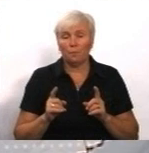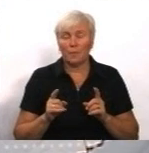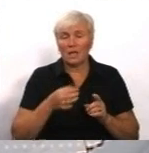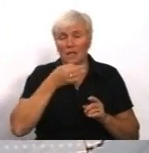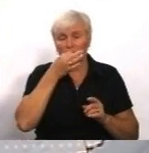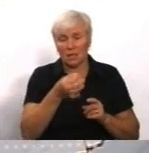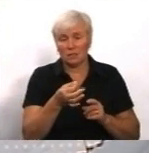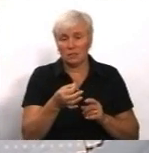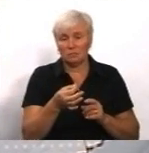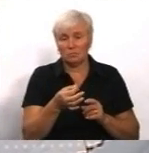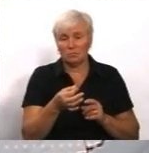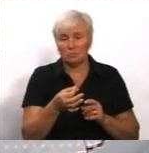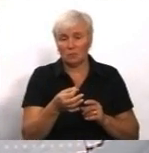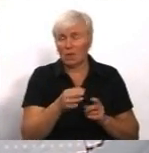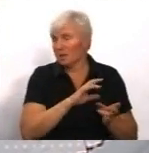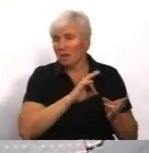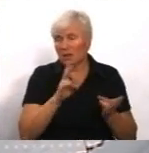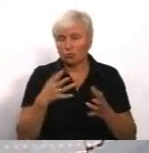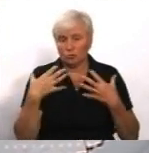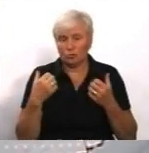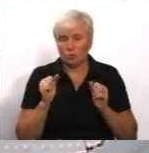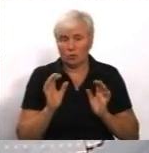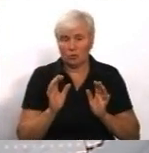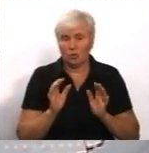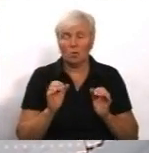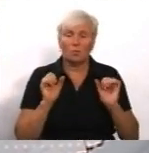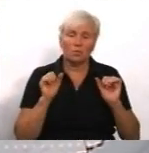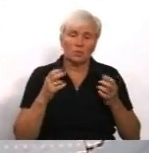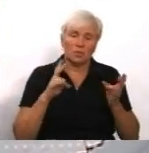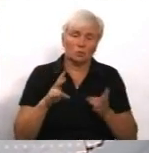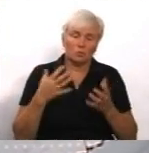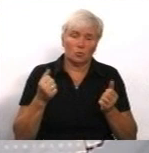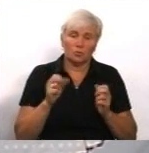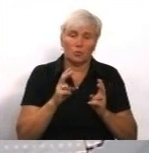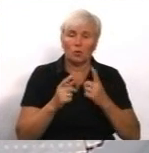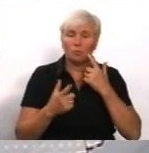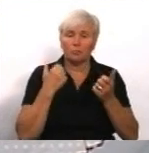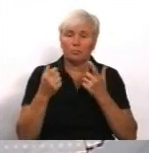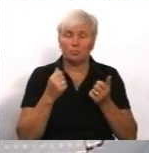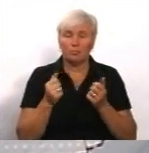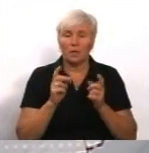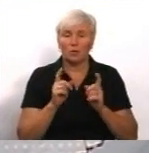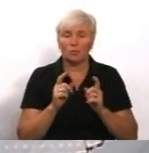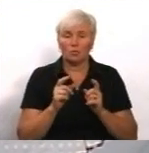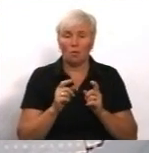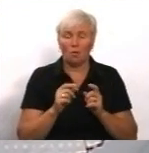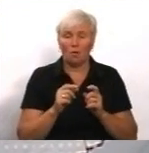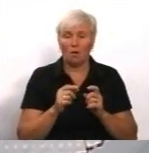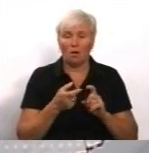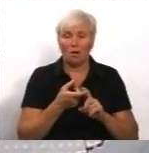скажімо, може не нашкодити здоровим людям, нашкодити може, щоб нікого не образити, того, хто має шкірні хвороби, і ми що